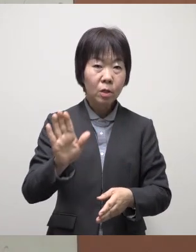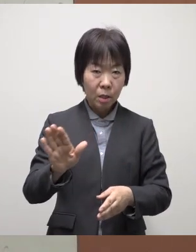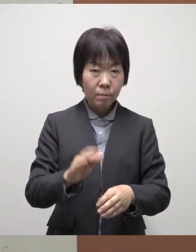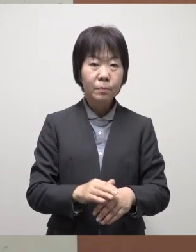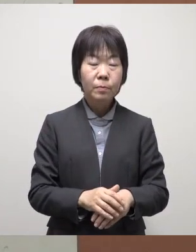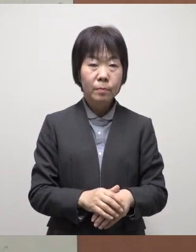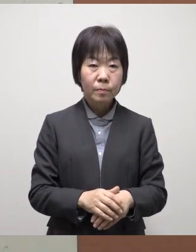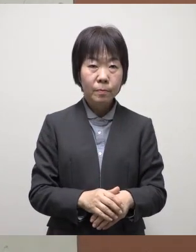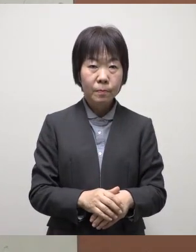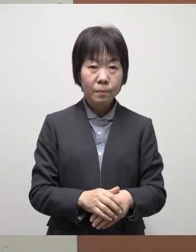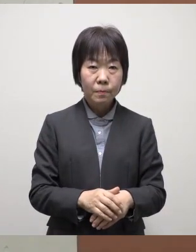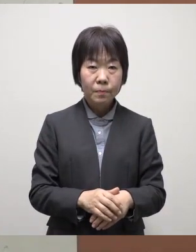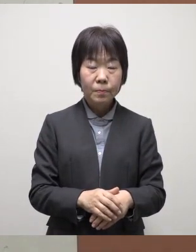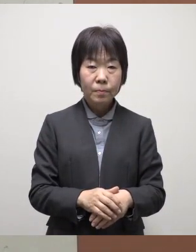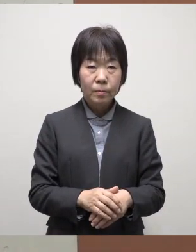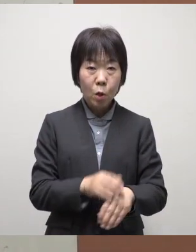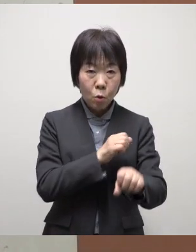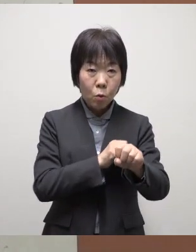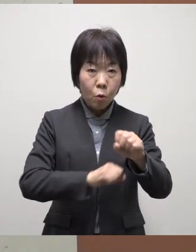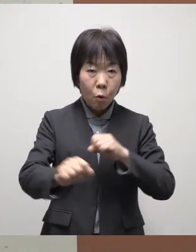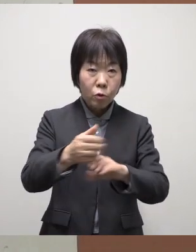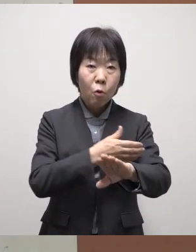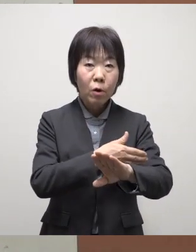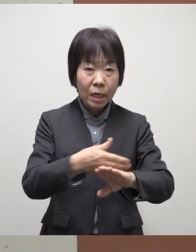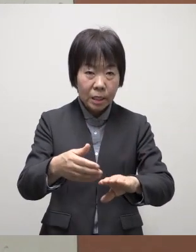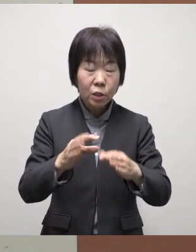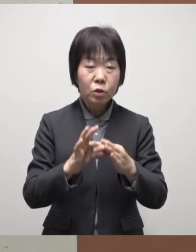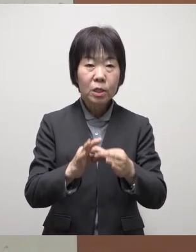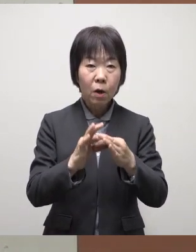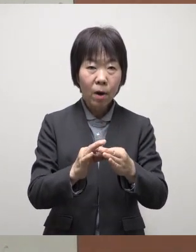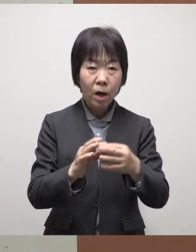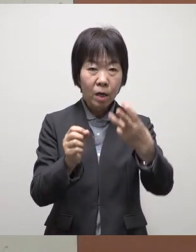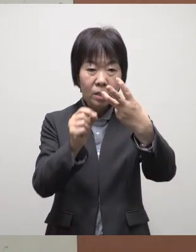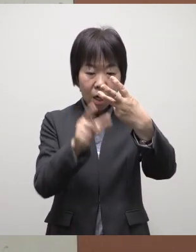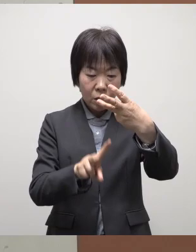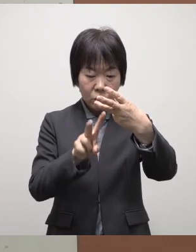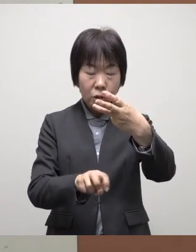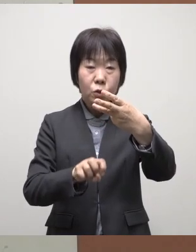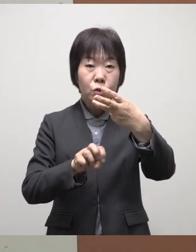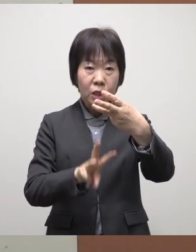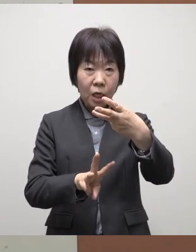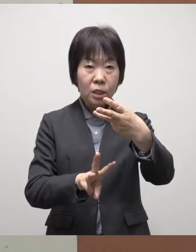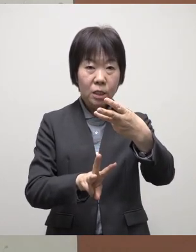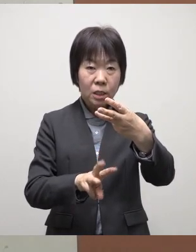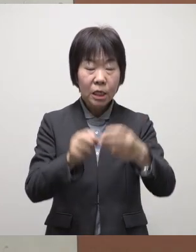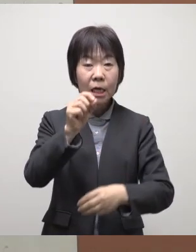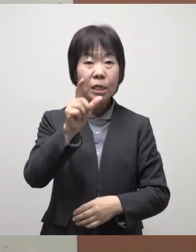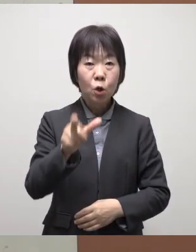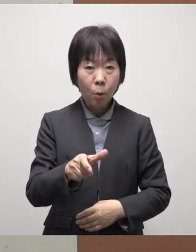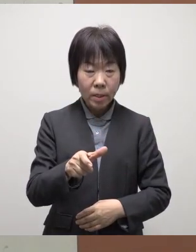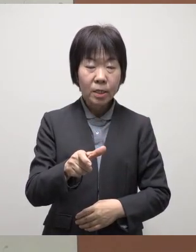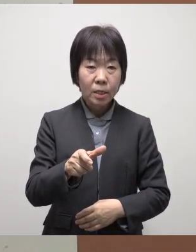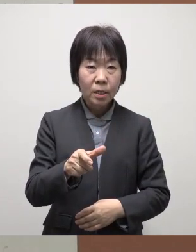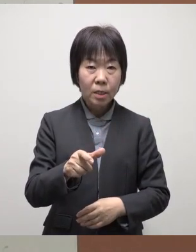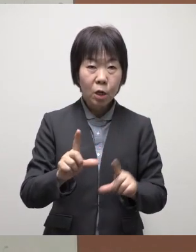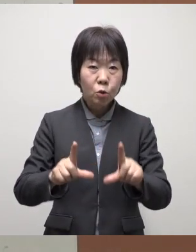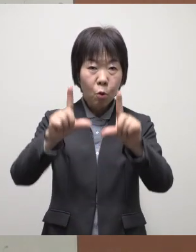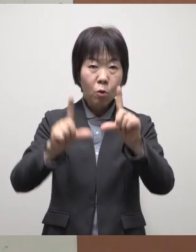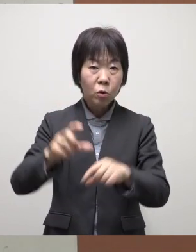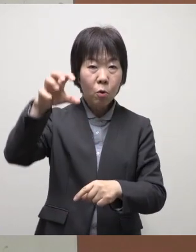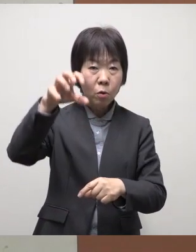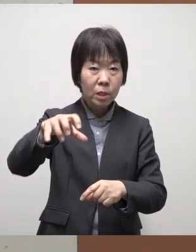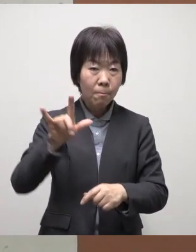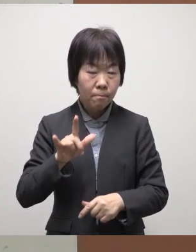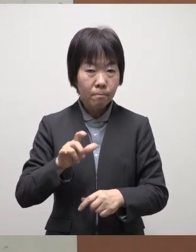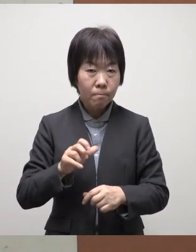ます行動冷気につきましては3月23日月曜日に東京